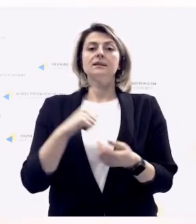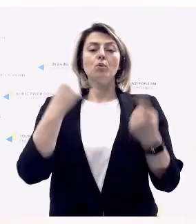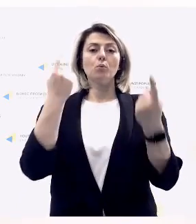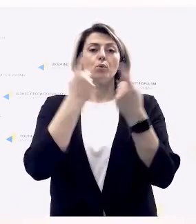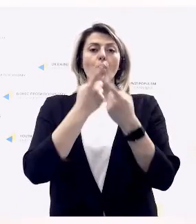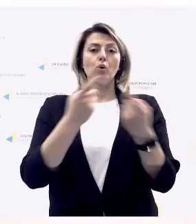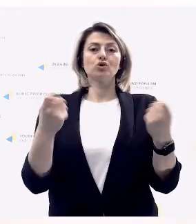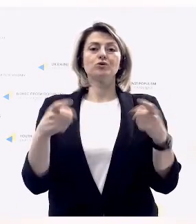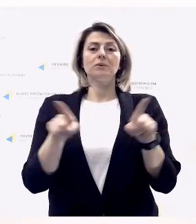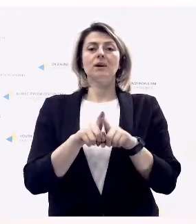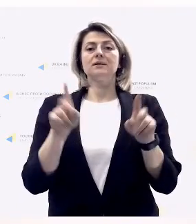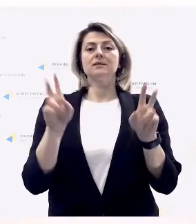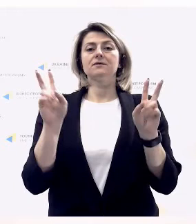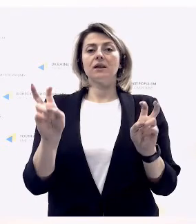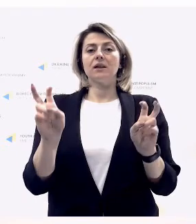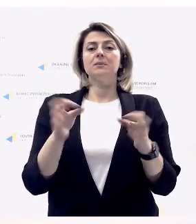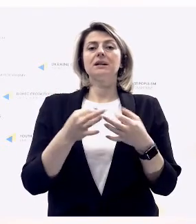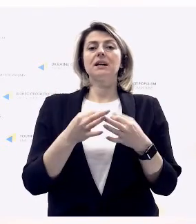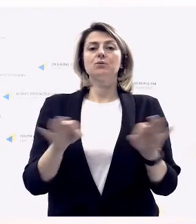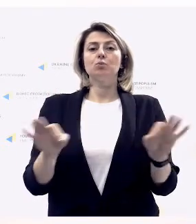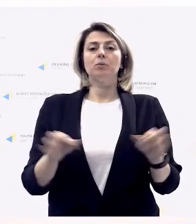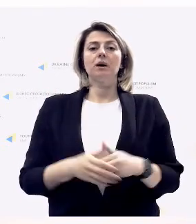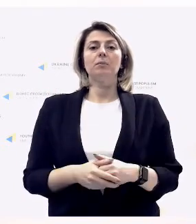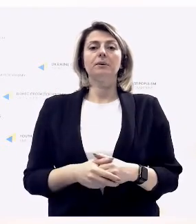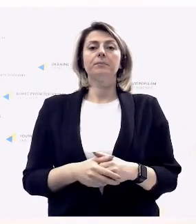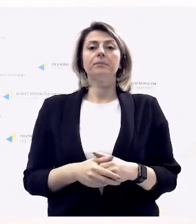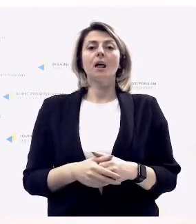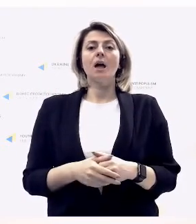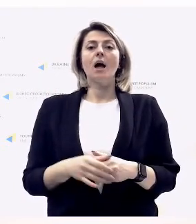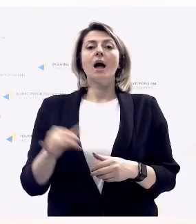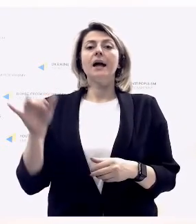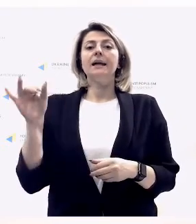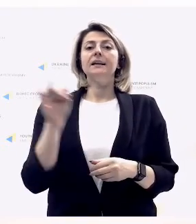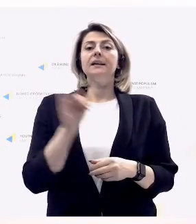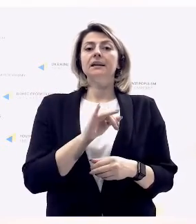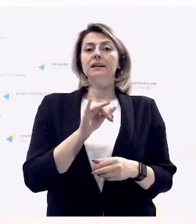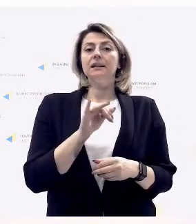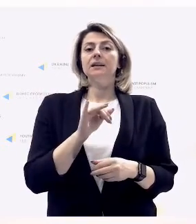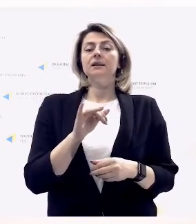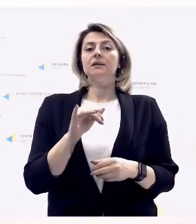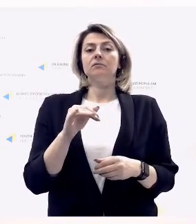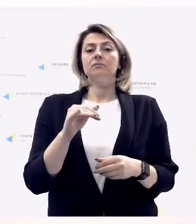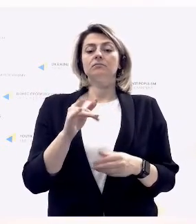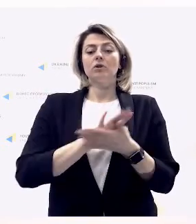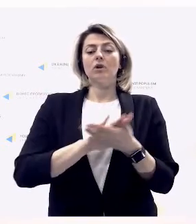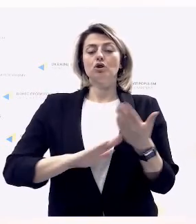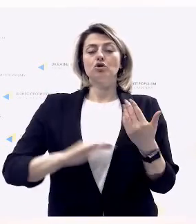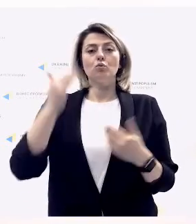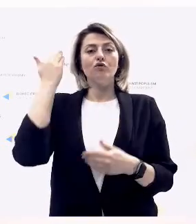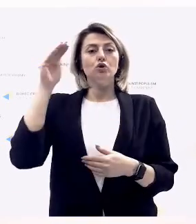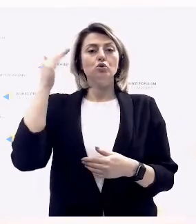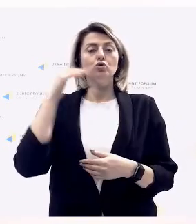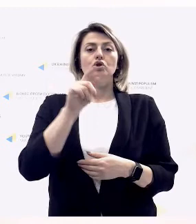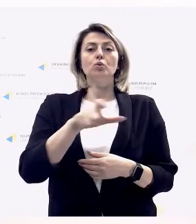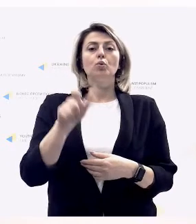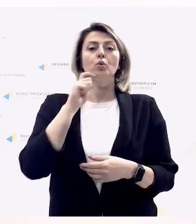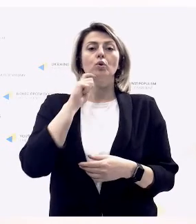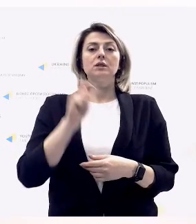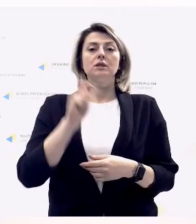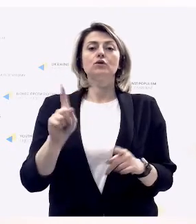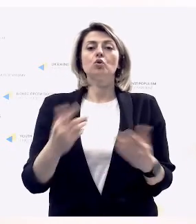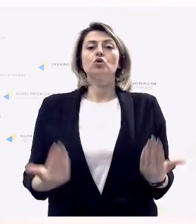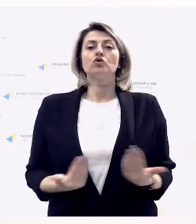самопроголошеними так званими республіками, і слугують подальшому відчуженню українців, що живуть по